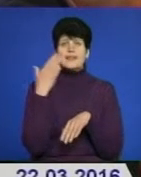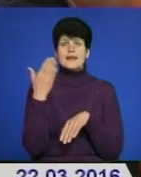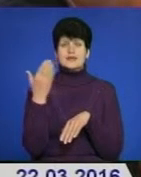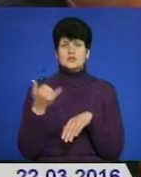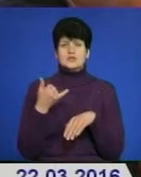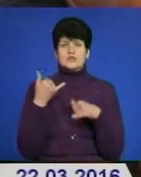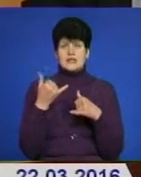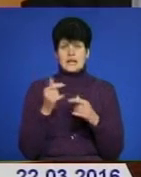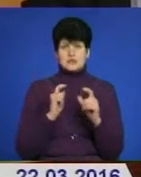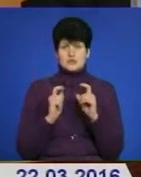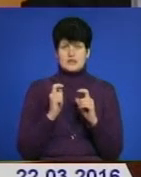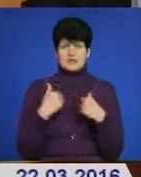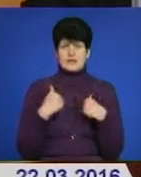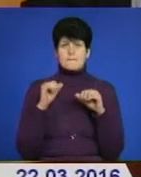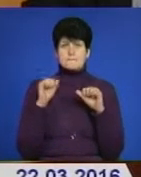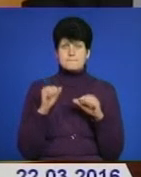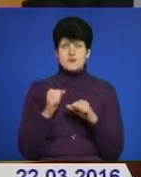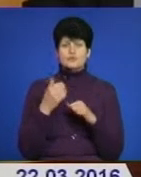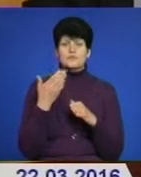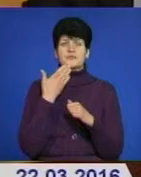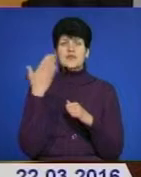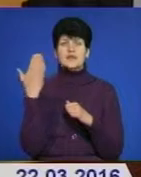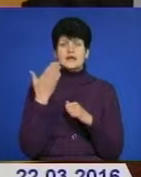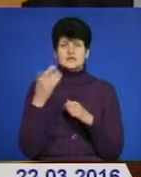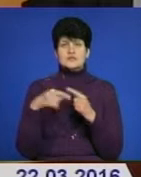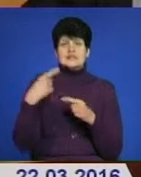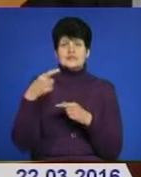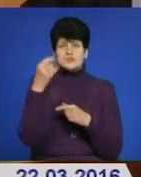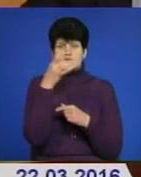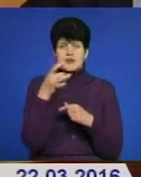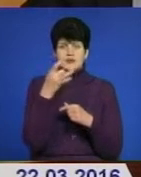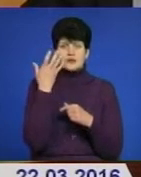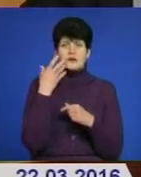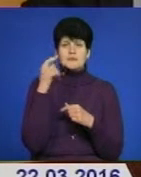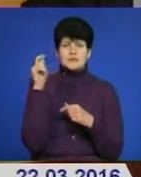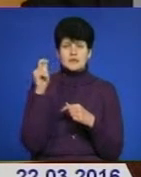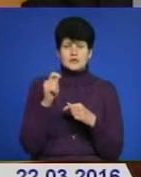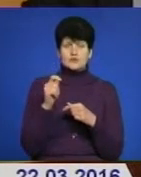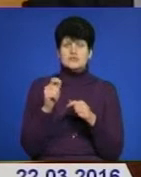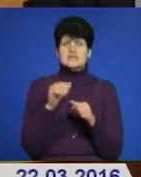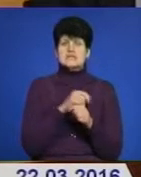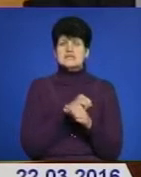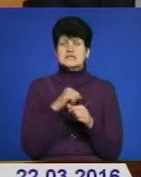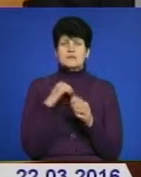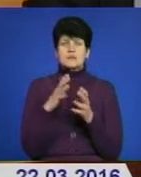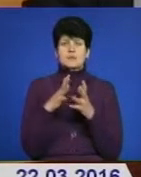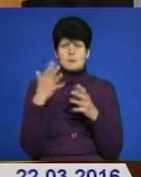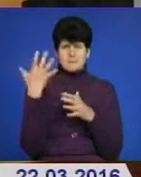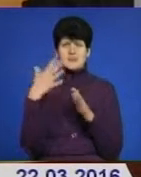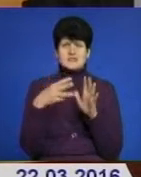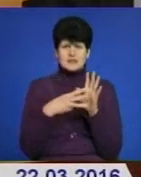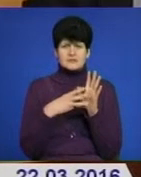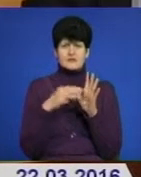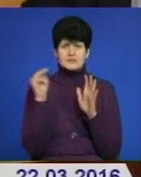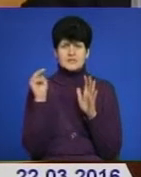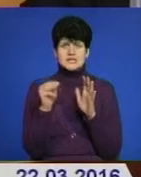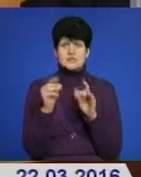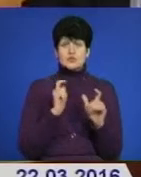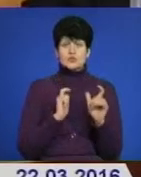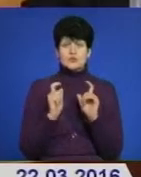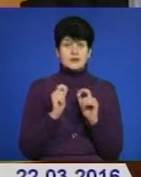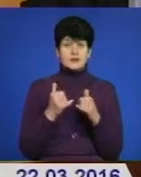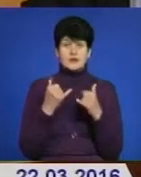студентів. Я можу і лекцію, в наступний раз, коли я приїду, можу, так як у вас це найбільше багатство. 50 тисяч, ви сказали, студенти, так? Да? Ну,